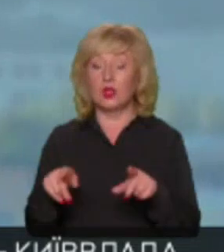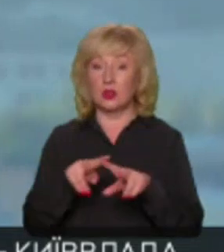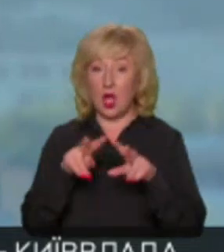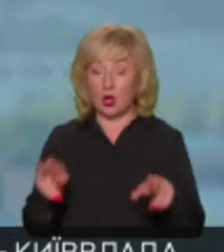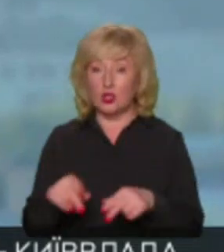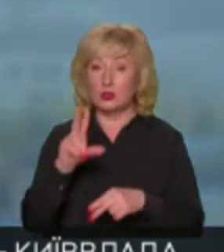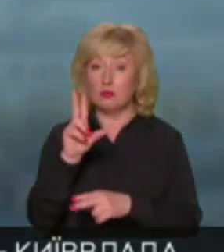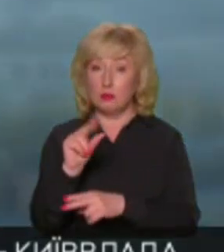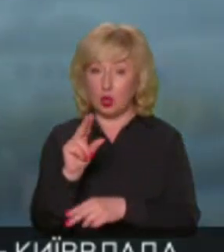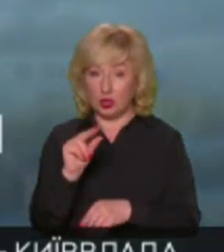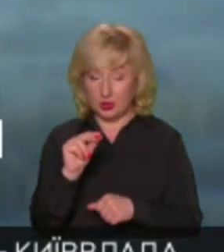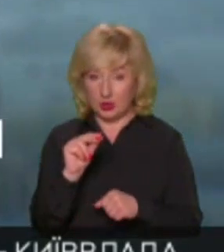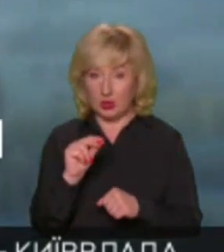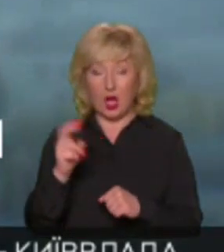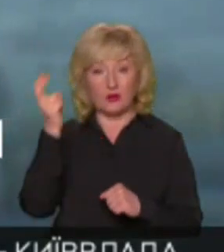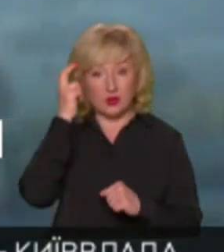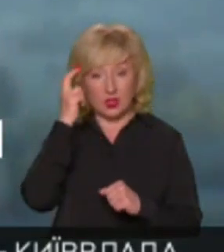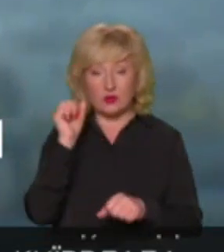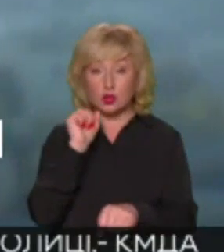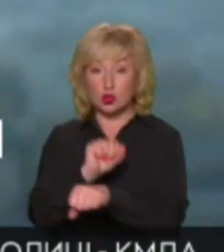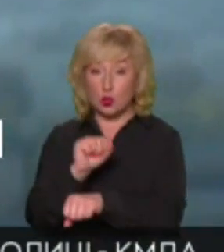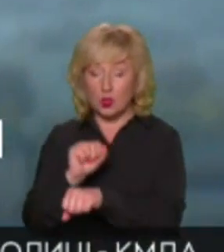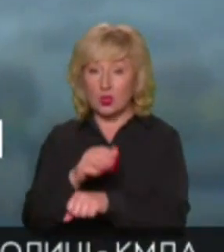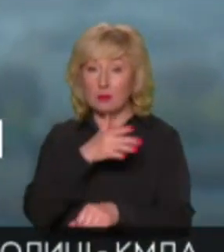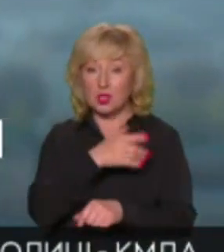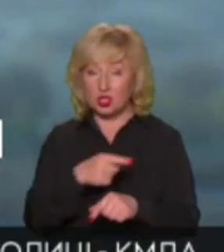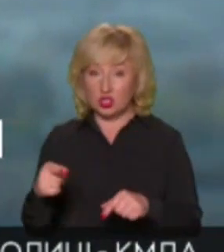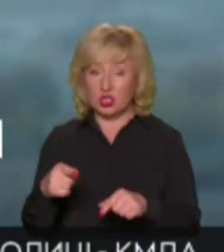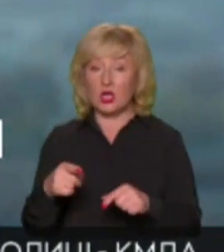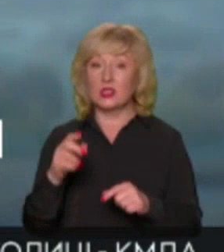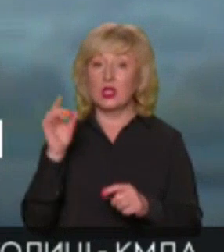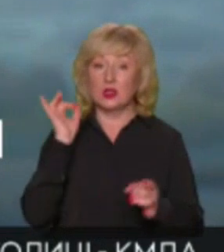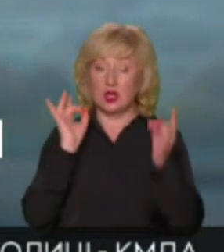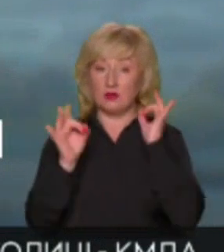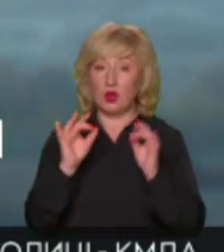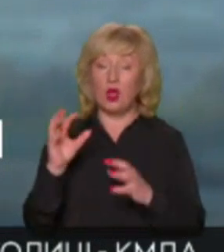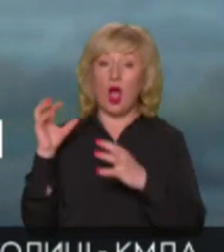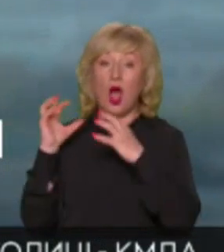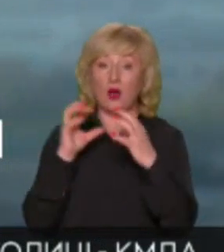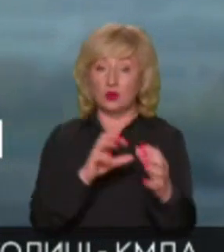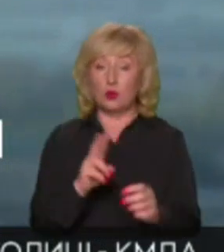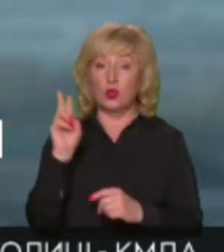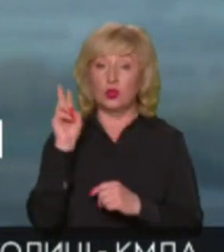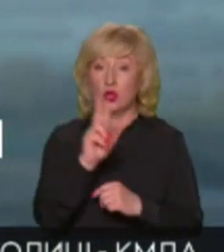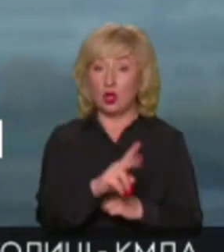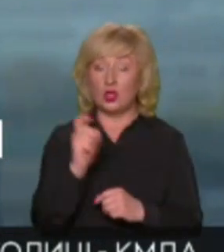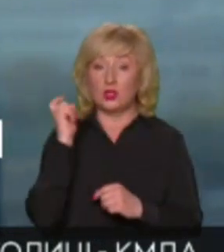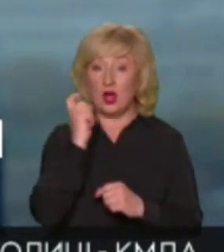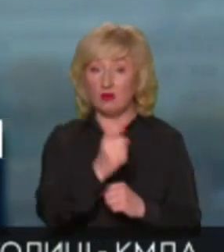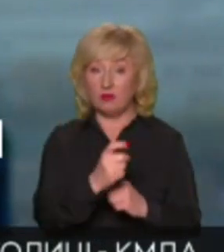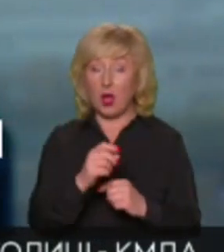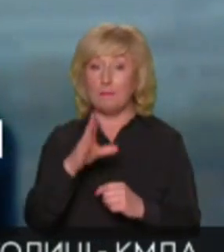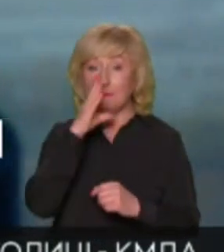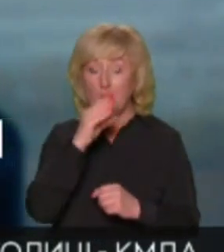З понеділка у Києві зупинятимуть під час тривоги і тролейбуси, автобуси, і маршрутки. Водії довозитимуть пасажирів до